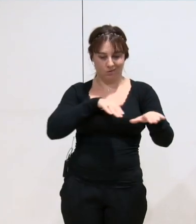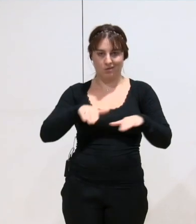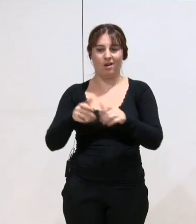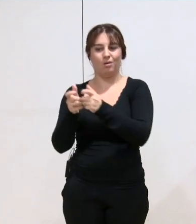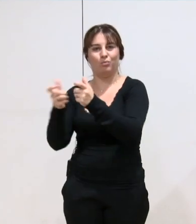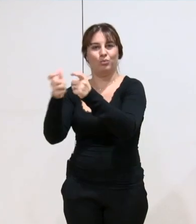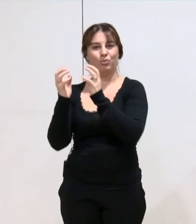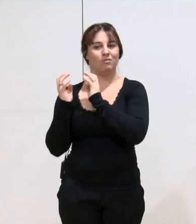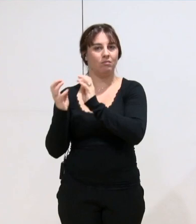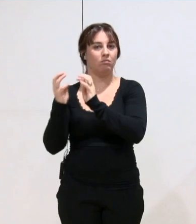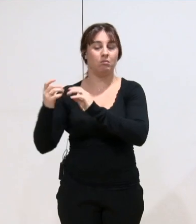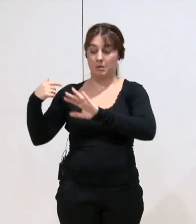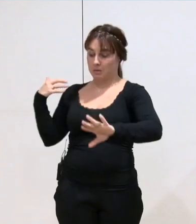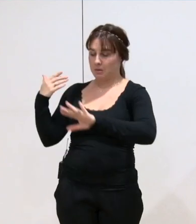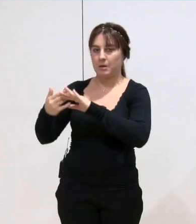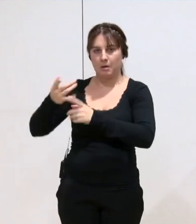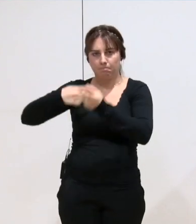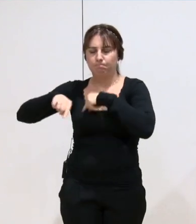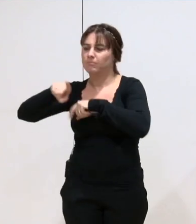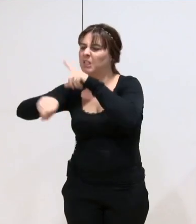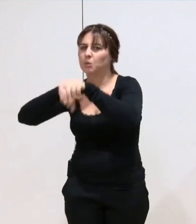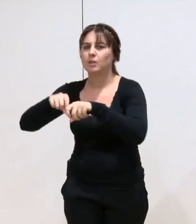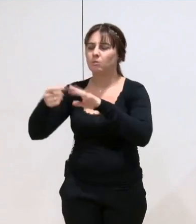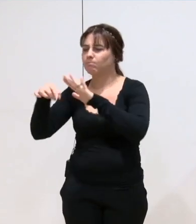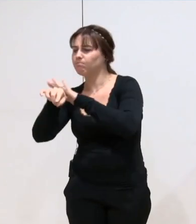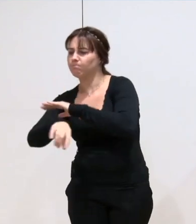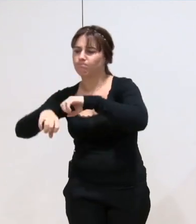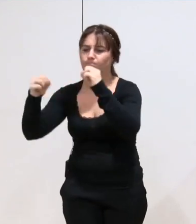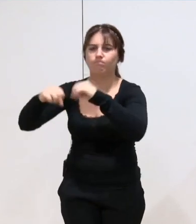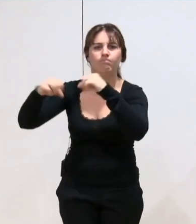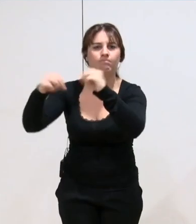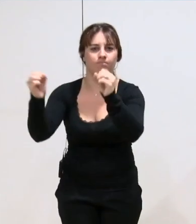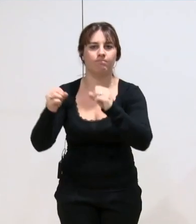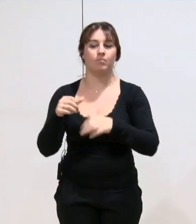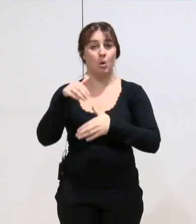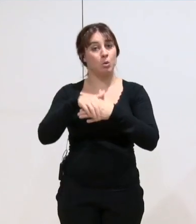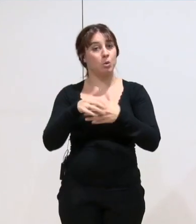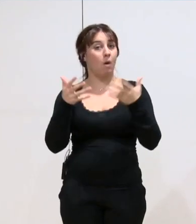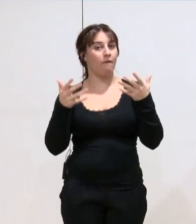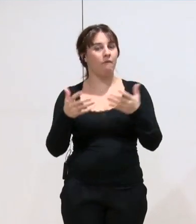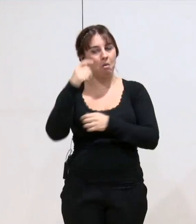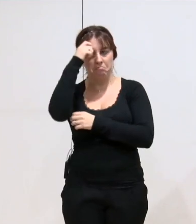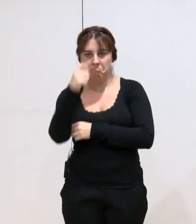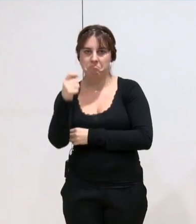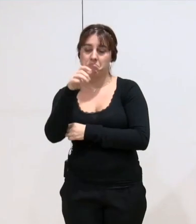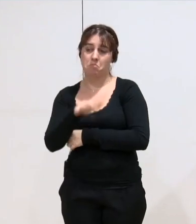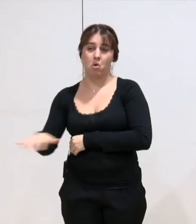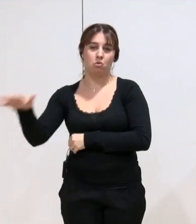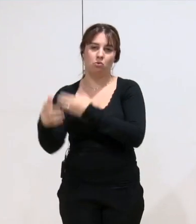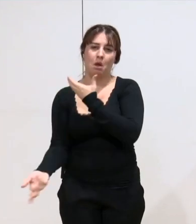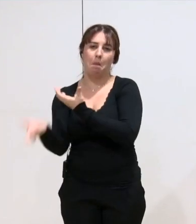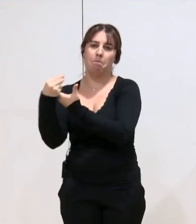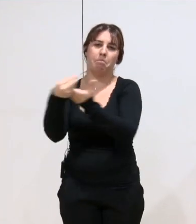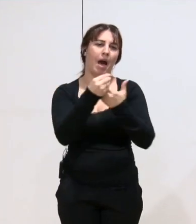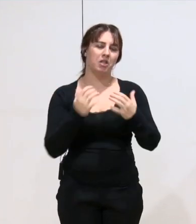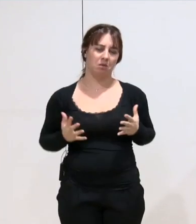pu être étudiées, interrogées, questionnées. Nous voulons ici saluer le fait que ces organismes ont tous joué le jeu. Il a